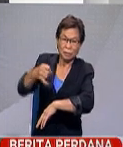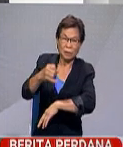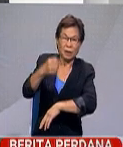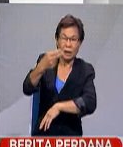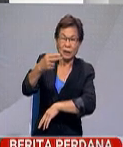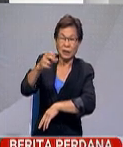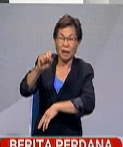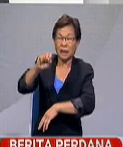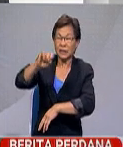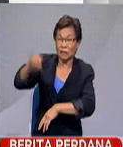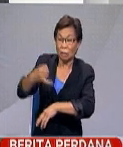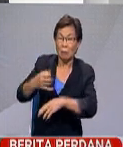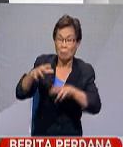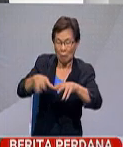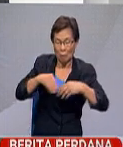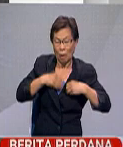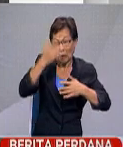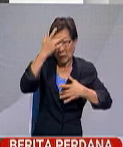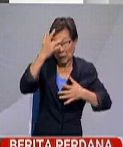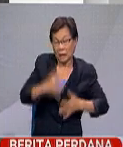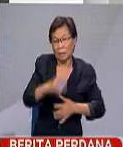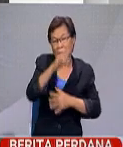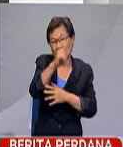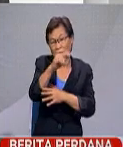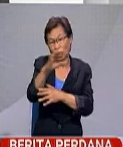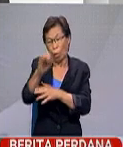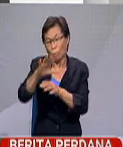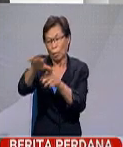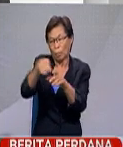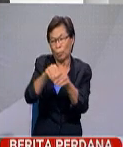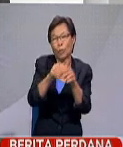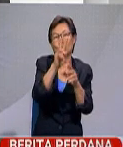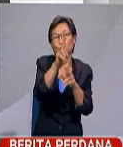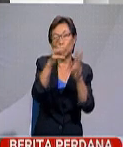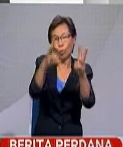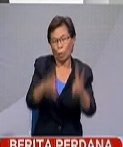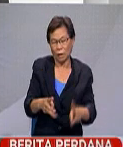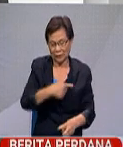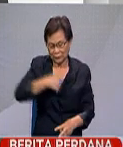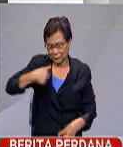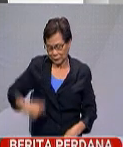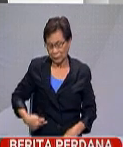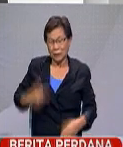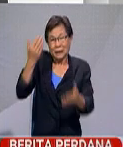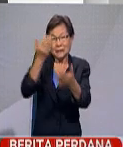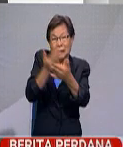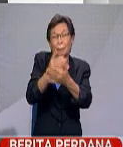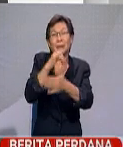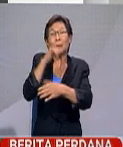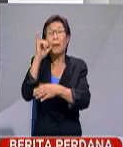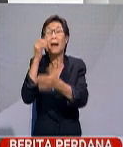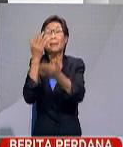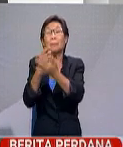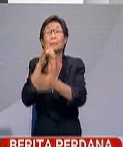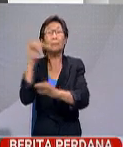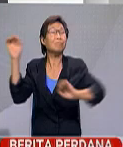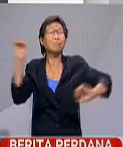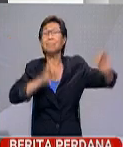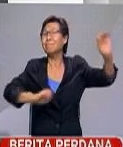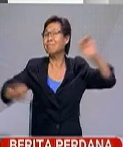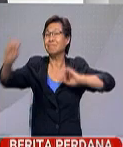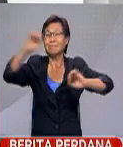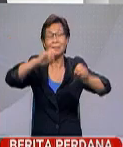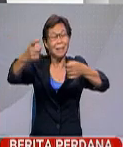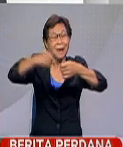HSJ telah menerima kes pertama coronavirus melibatkan dua warga negara China. Sehingga semalam tiada sebarang